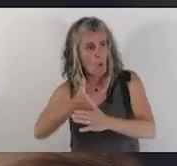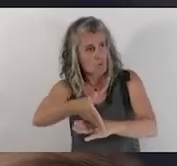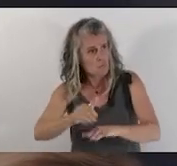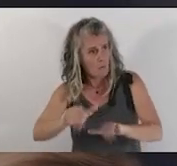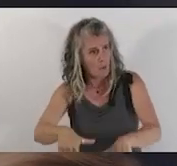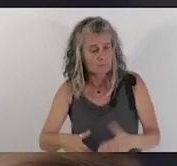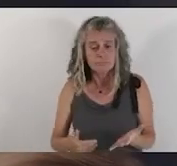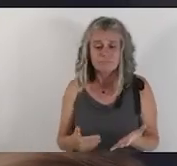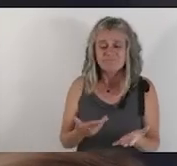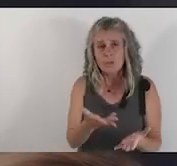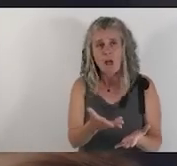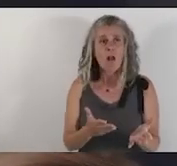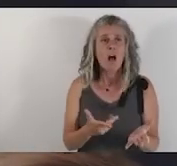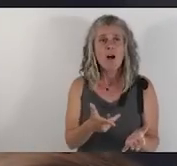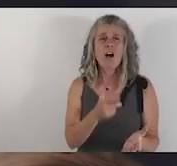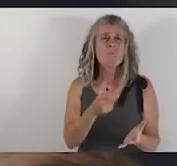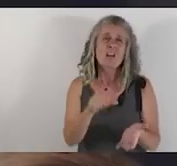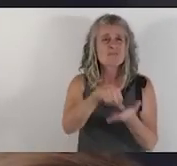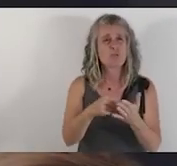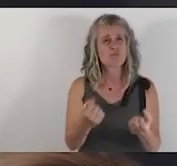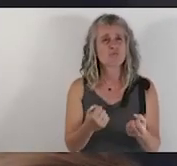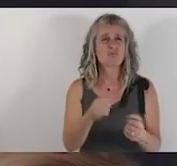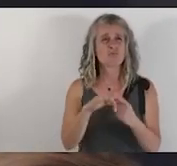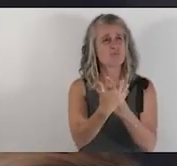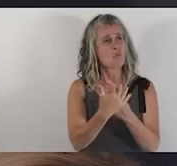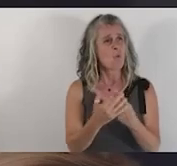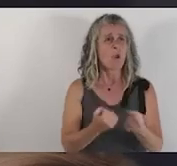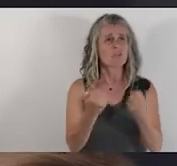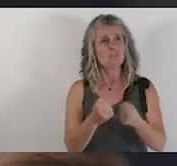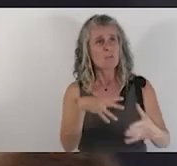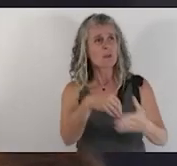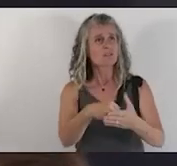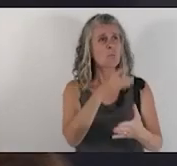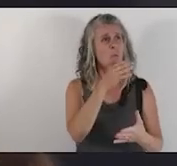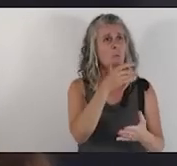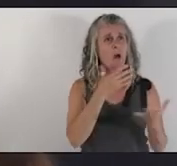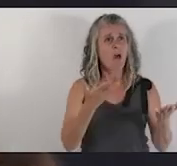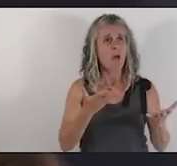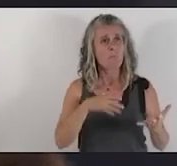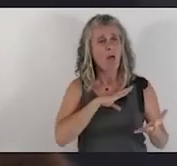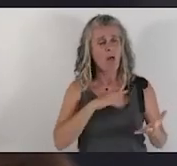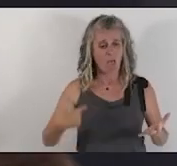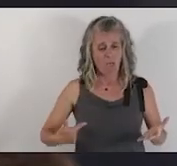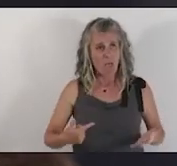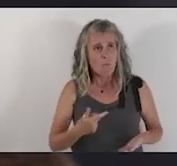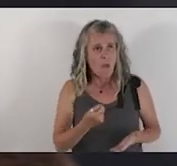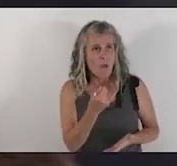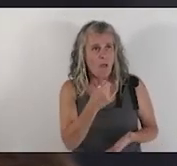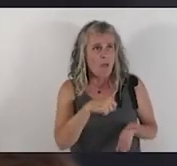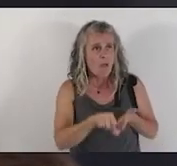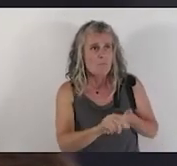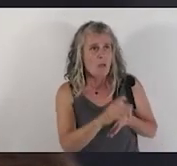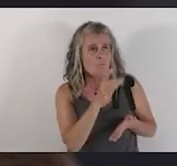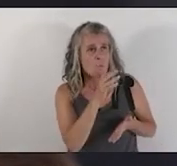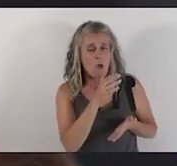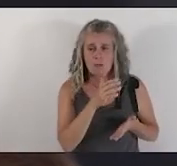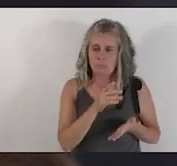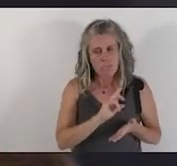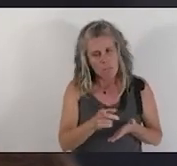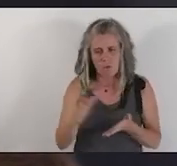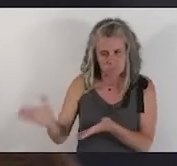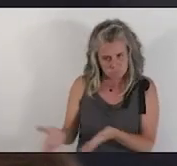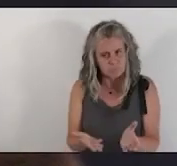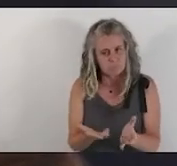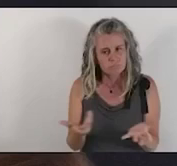centres sociaux, notamment pour les activités des jeunes et des enfants. Il s'agit donc d'un montant de